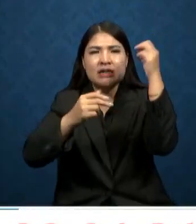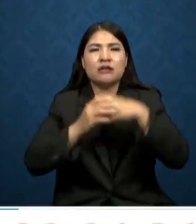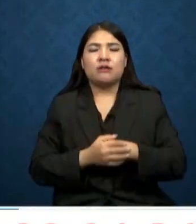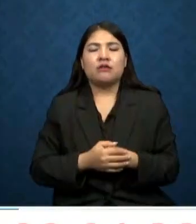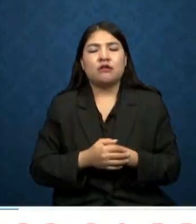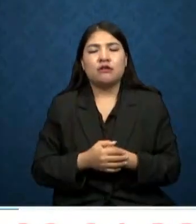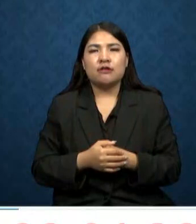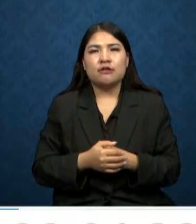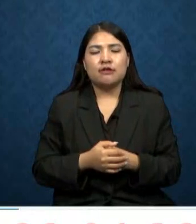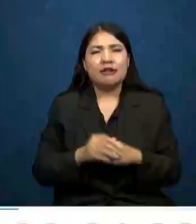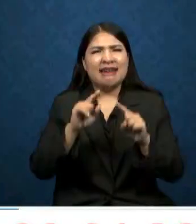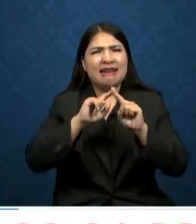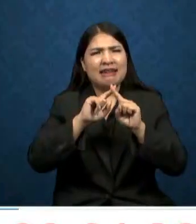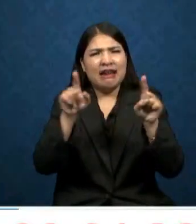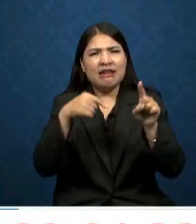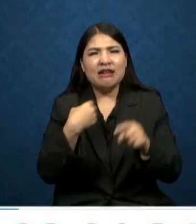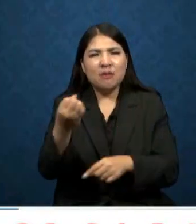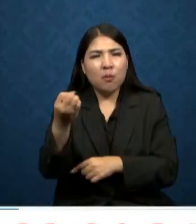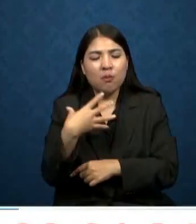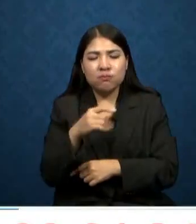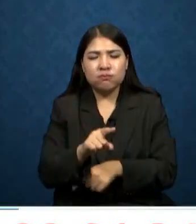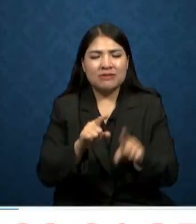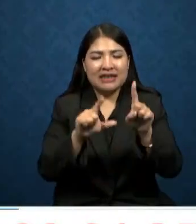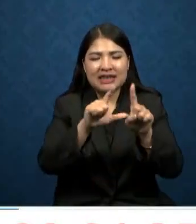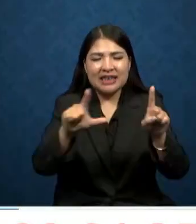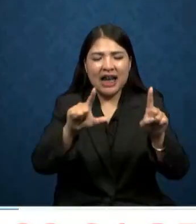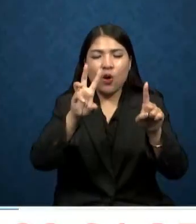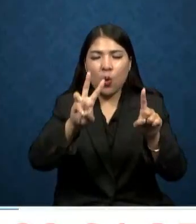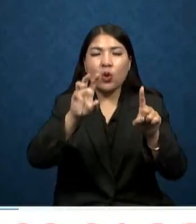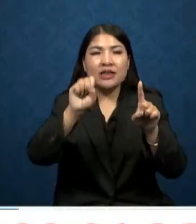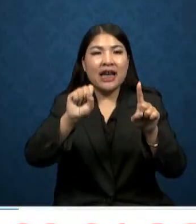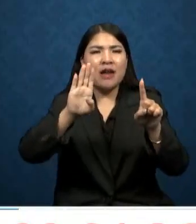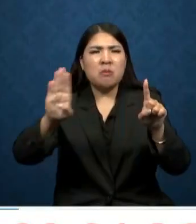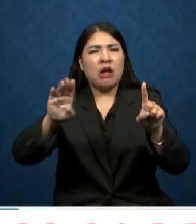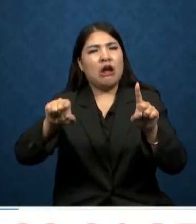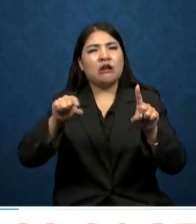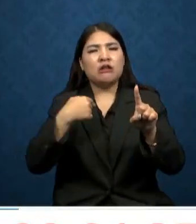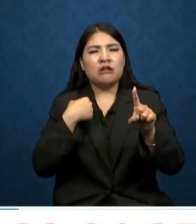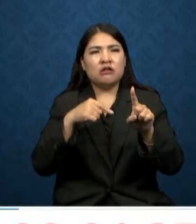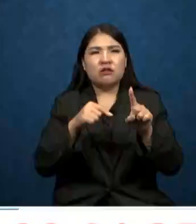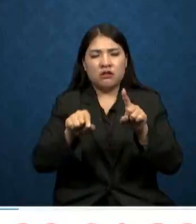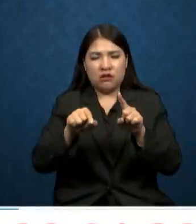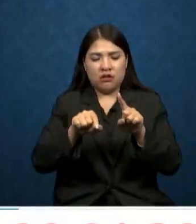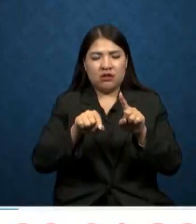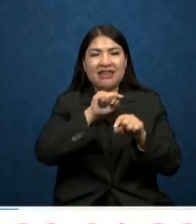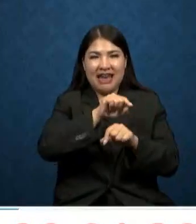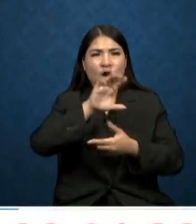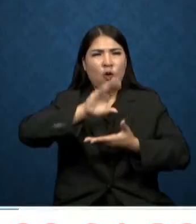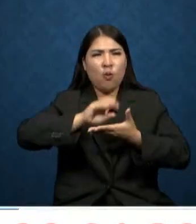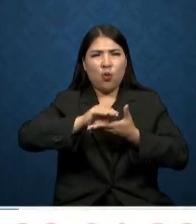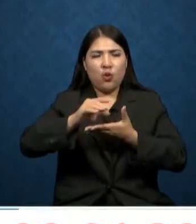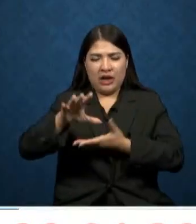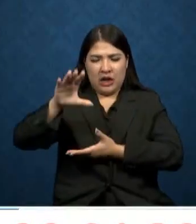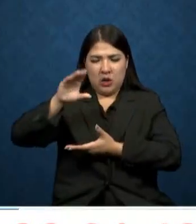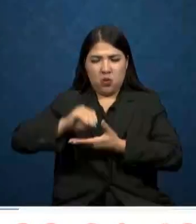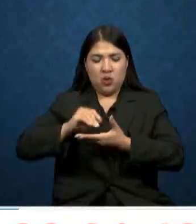ว่าที่เขาทำ 1, 600,000บาทต่อ 1ต้นน่ะมันไม่ได้อยู่ในบัญชีของเสาไฟ